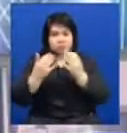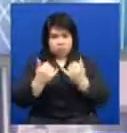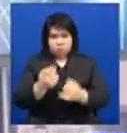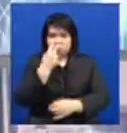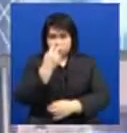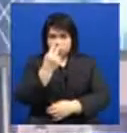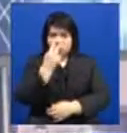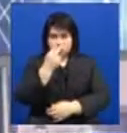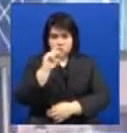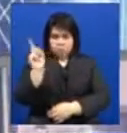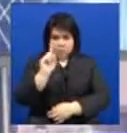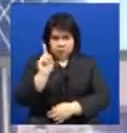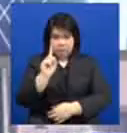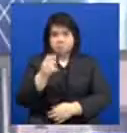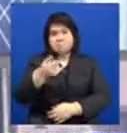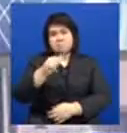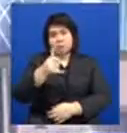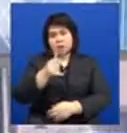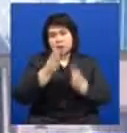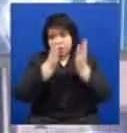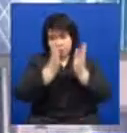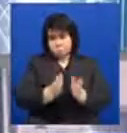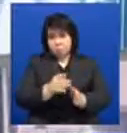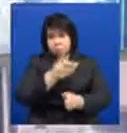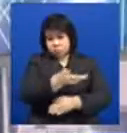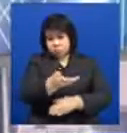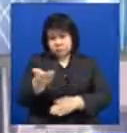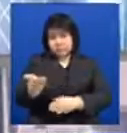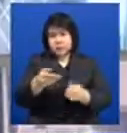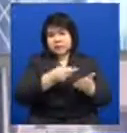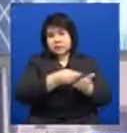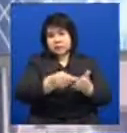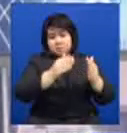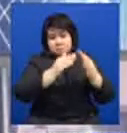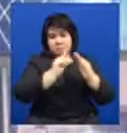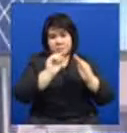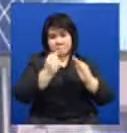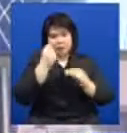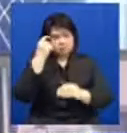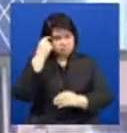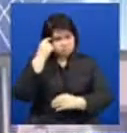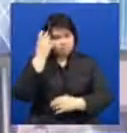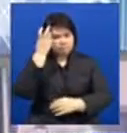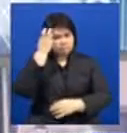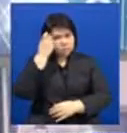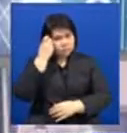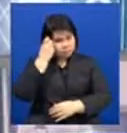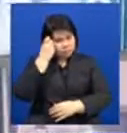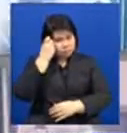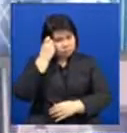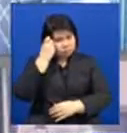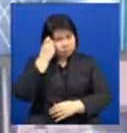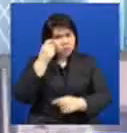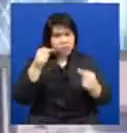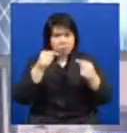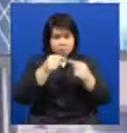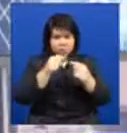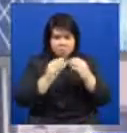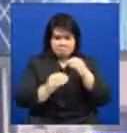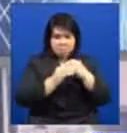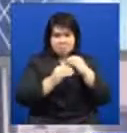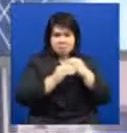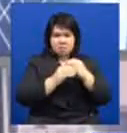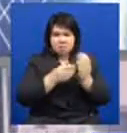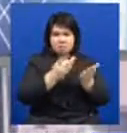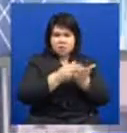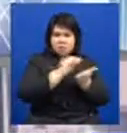ามกันค่ะเพราะว่าหลายคนอาจจะกำลังที่กำลังจะซื้อบ้านใหม่นะคะก็อาจจะกำลังวิตกกังวลว่าภาระนี่ภาระจะเพิ่มขึ้น